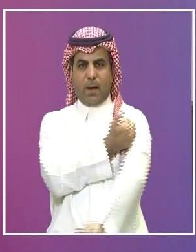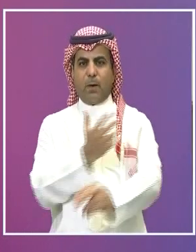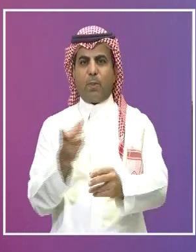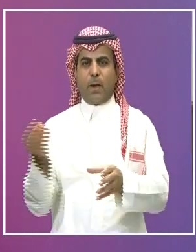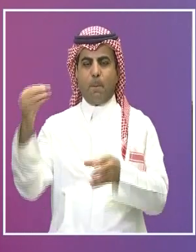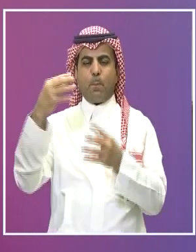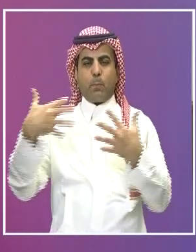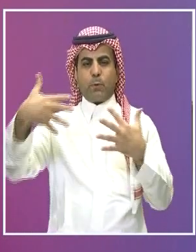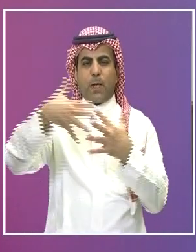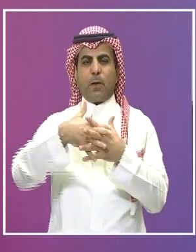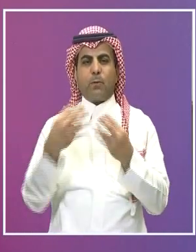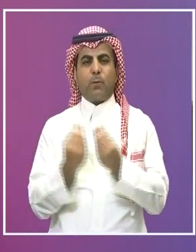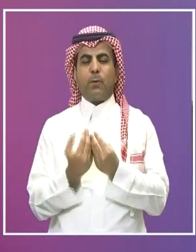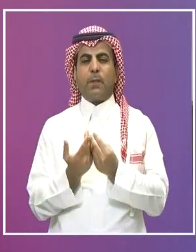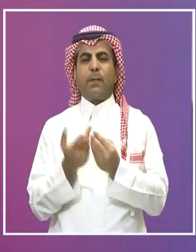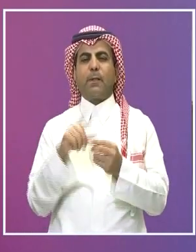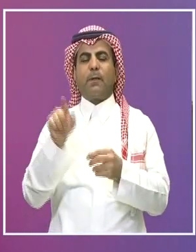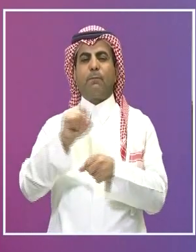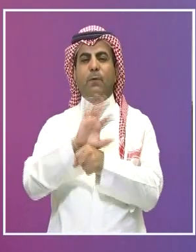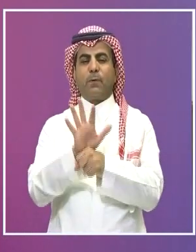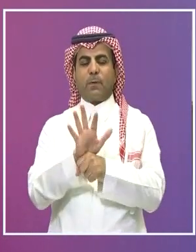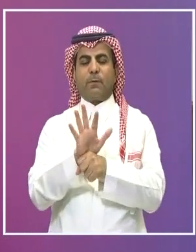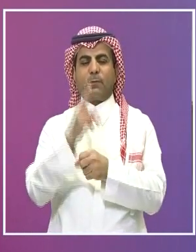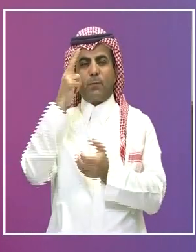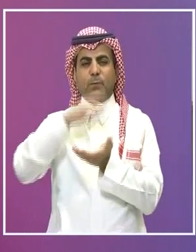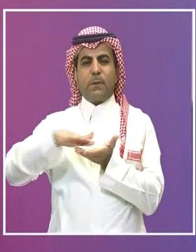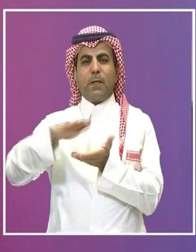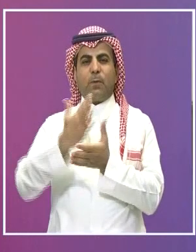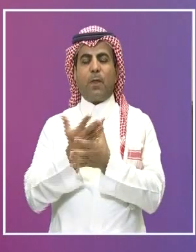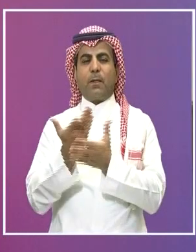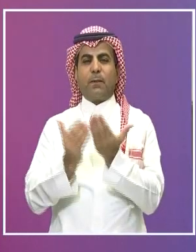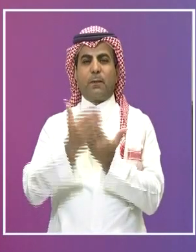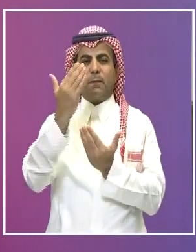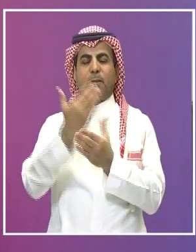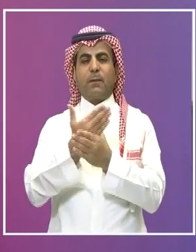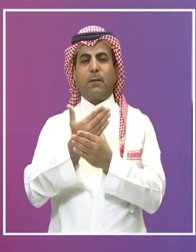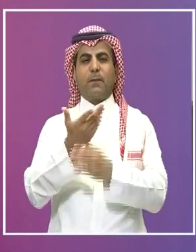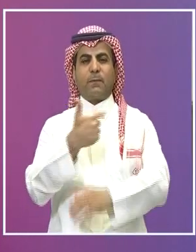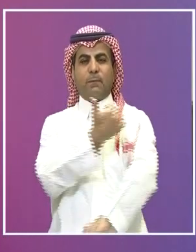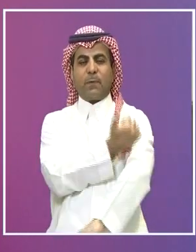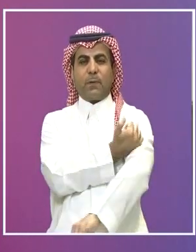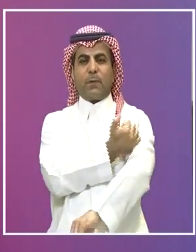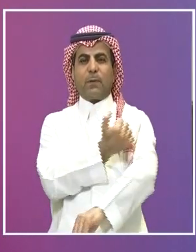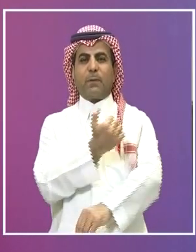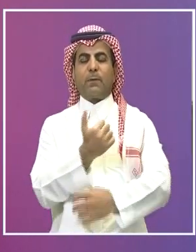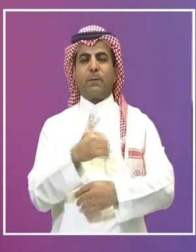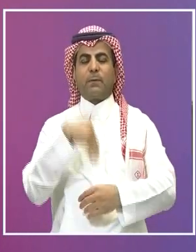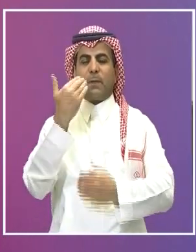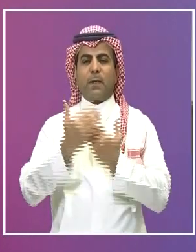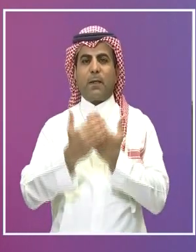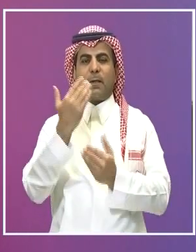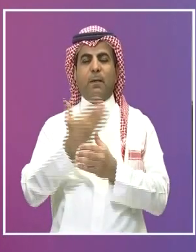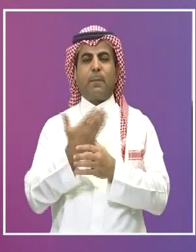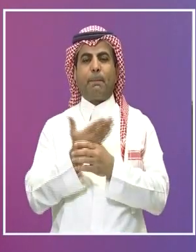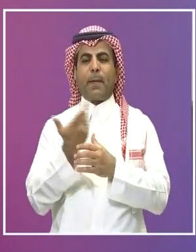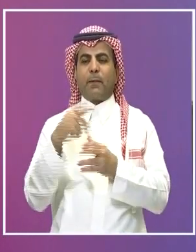سنشارككم الموضوع المتعلق بالمؤشرات الوبائية في المملكة العربية السعودية، كذلك مستجدات اللقاحات وأبرز الاستفسارات الشائعة سيتم